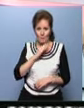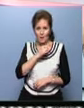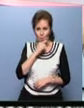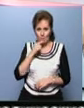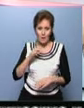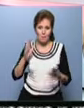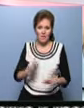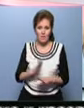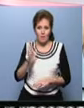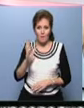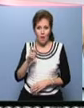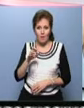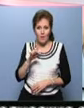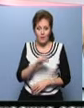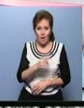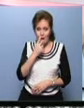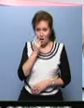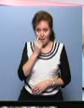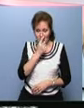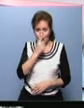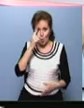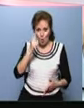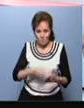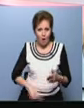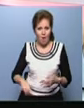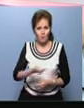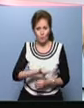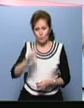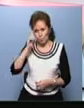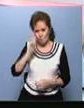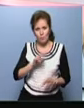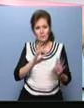Валерия своими глазами убедилась, в Удмуртии умеют заботиться о семьях.